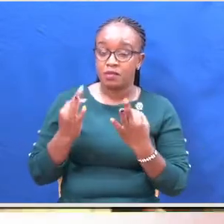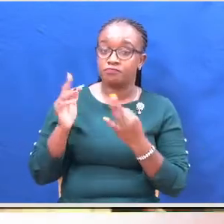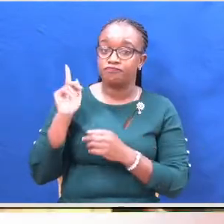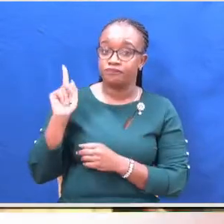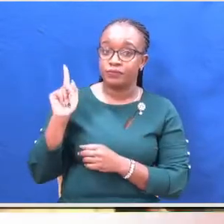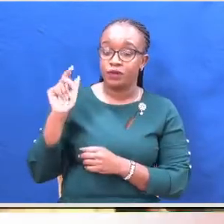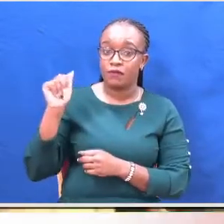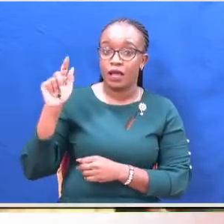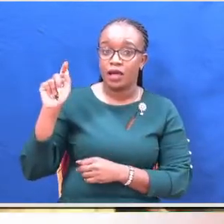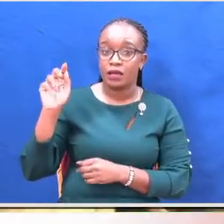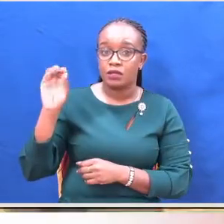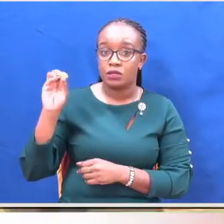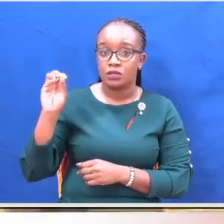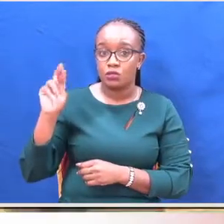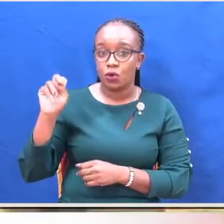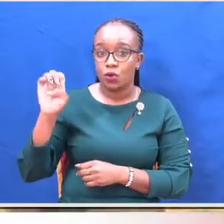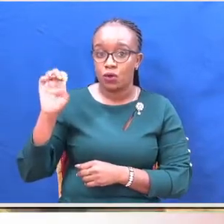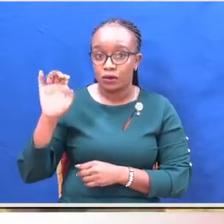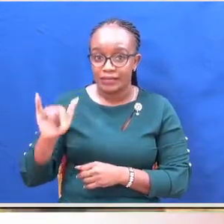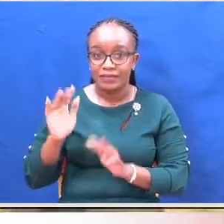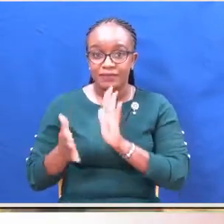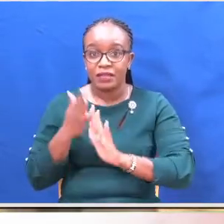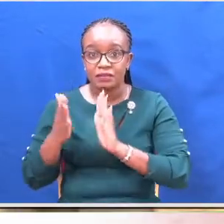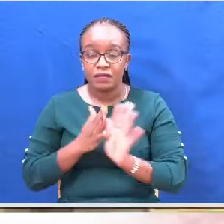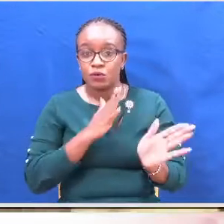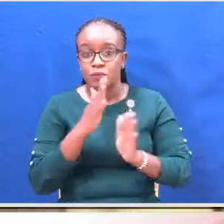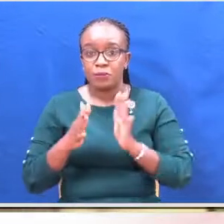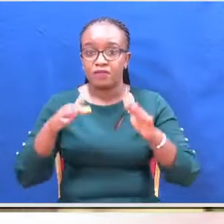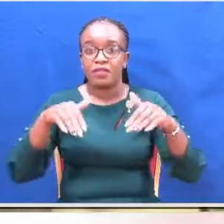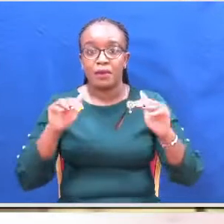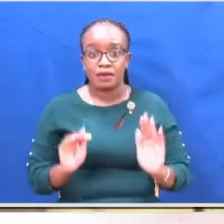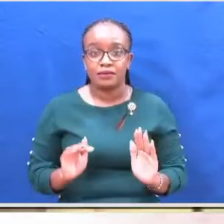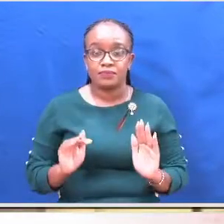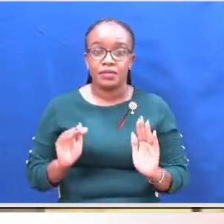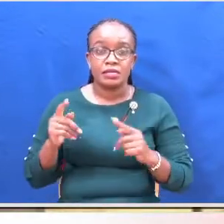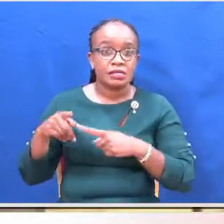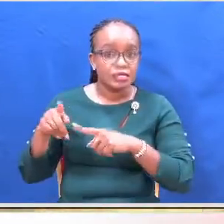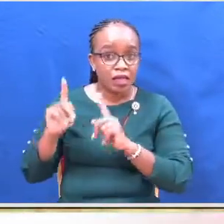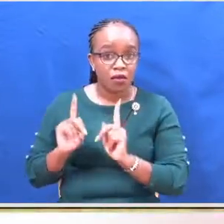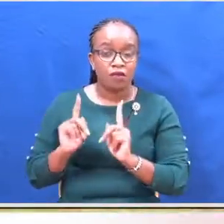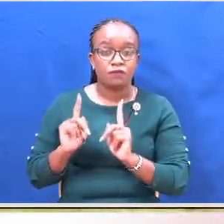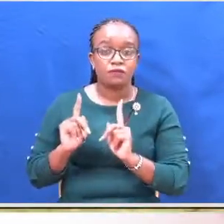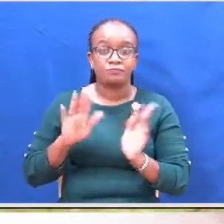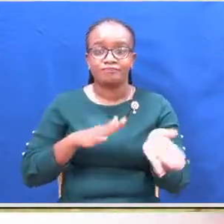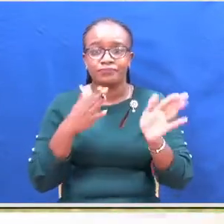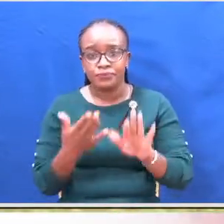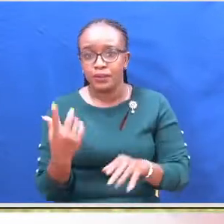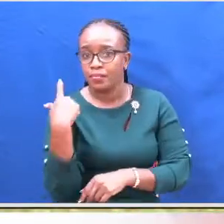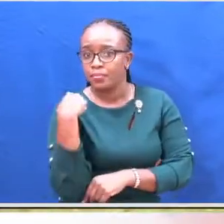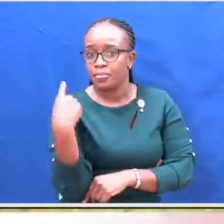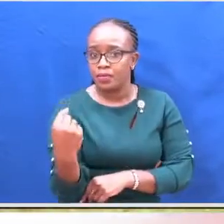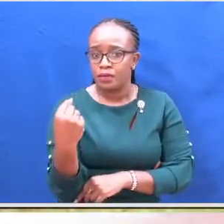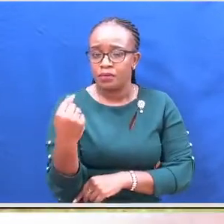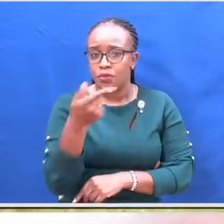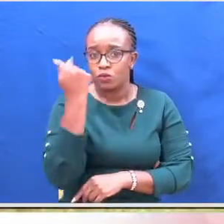hapo jana ipo mbioni kuandaa mazishi yake. Andrew ni wa hivi punde kufariki kutokana na maradhi